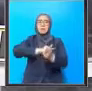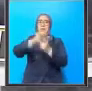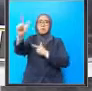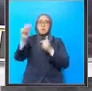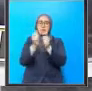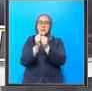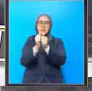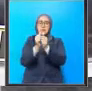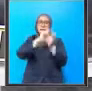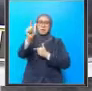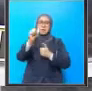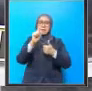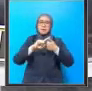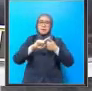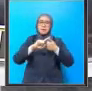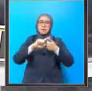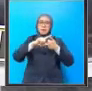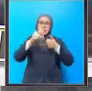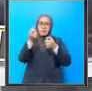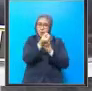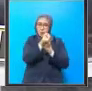BOMBA dan JAS dan sebagainya.